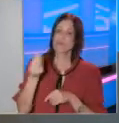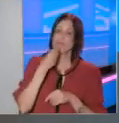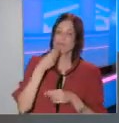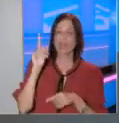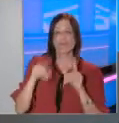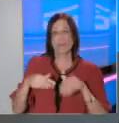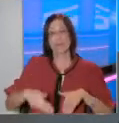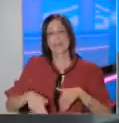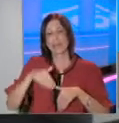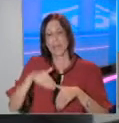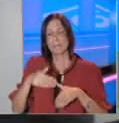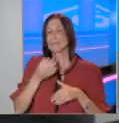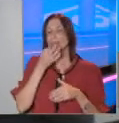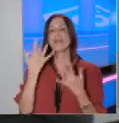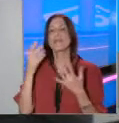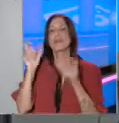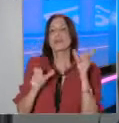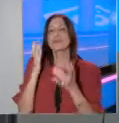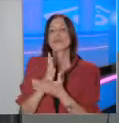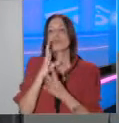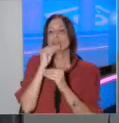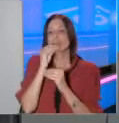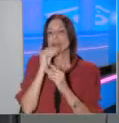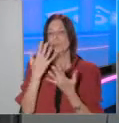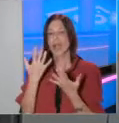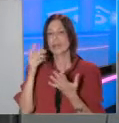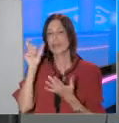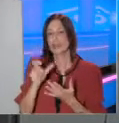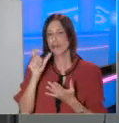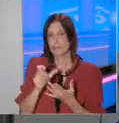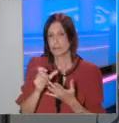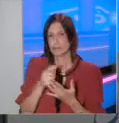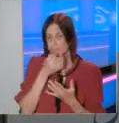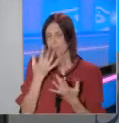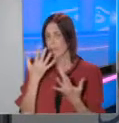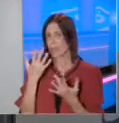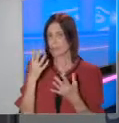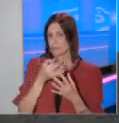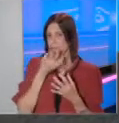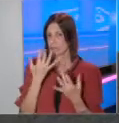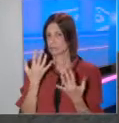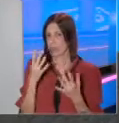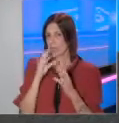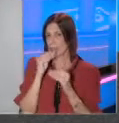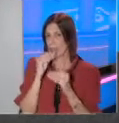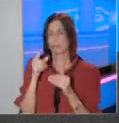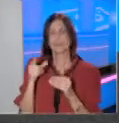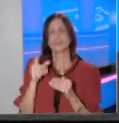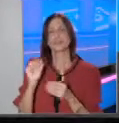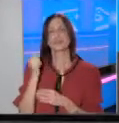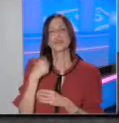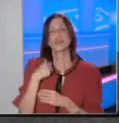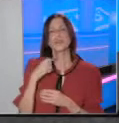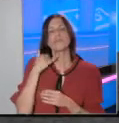טיטולים. עם כמה תושבים כבר דיברתם עד כה? עם כמה תושבים דיברנו עד כה? כן. במערך הסוציאלי